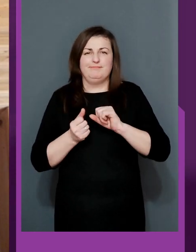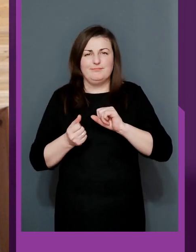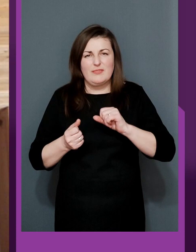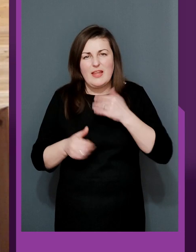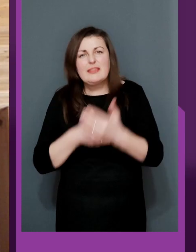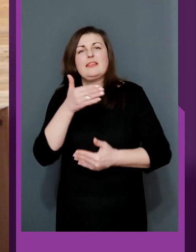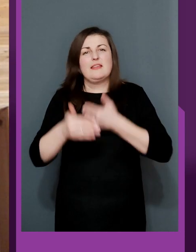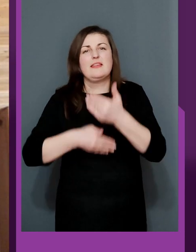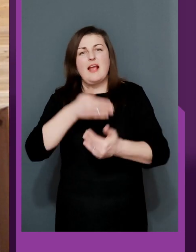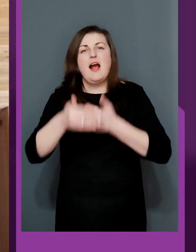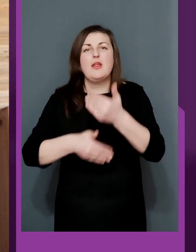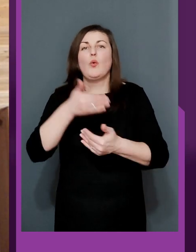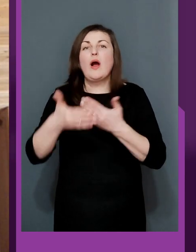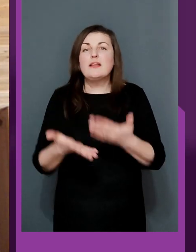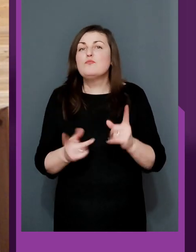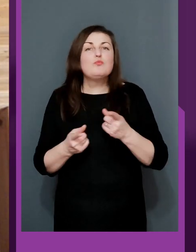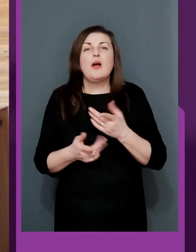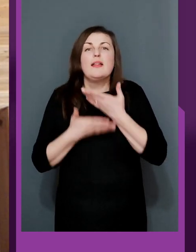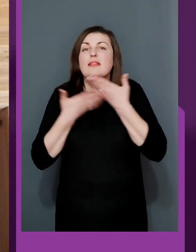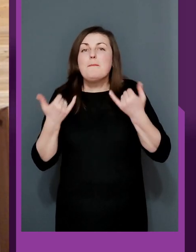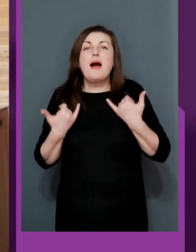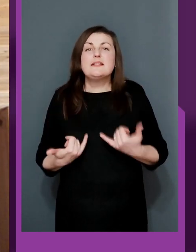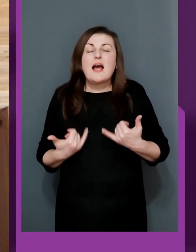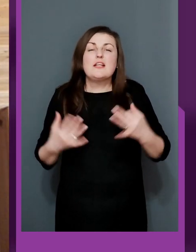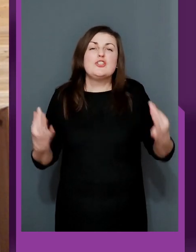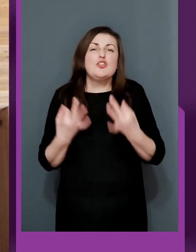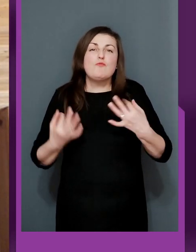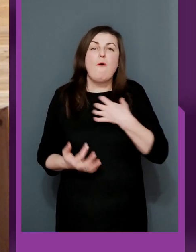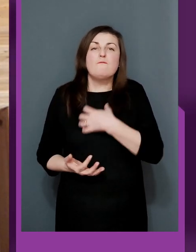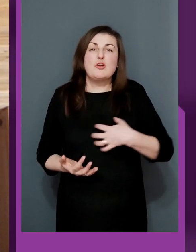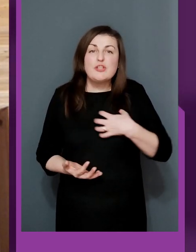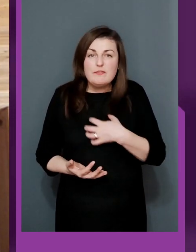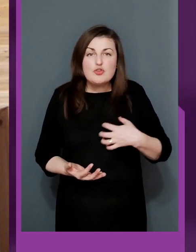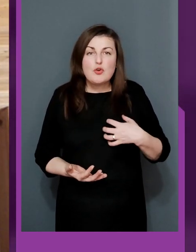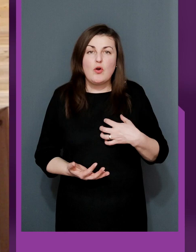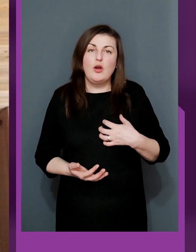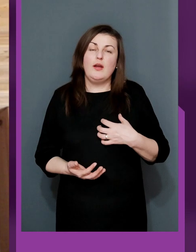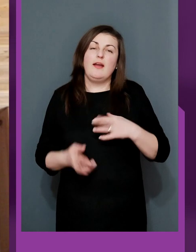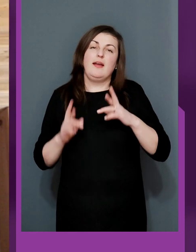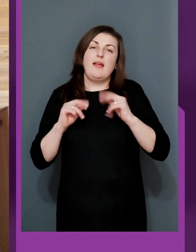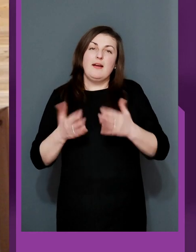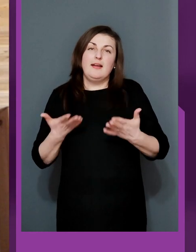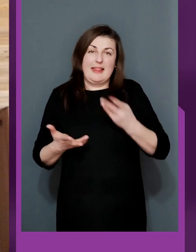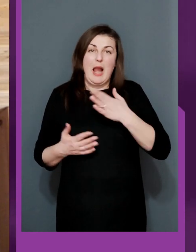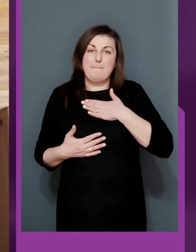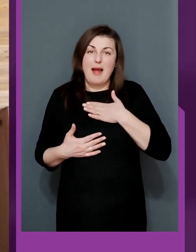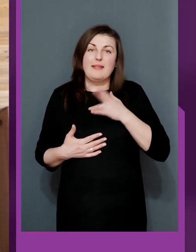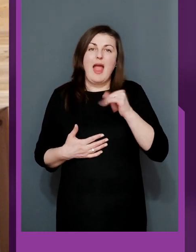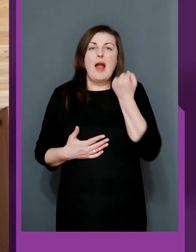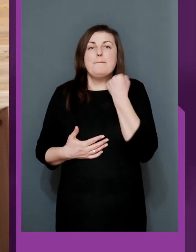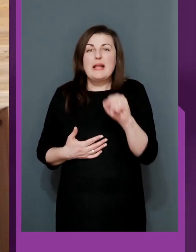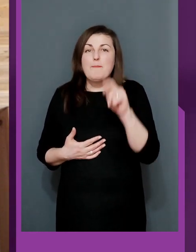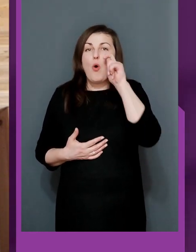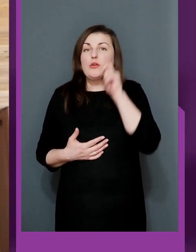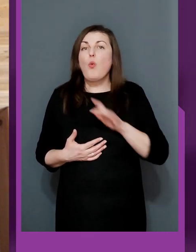рухатися далі тому що немає Зараз нічого важливішого Як для мене як